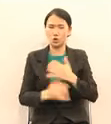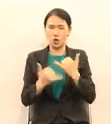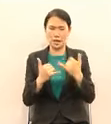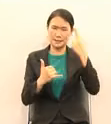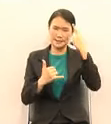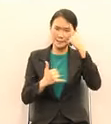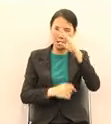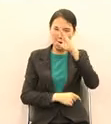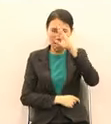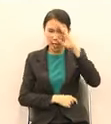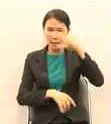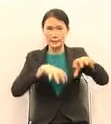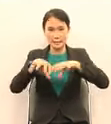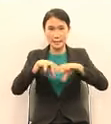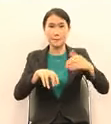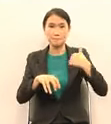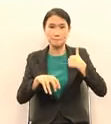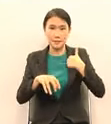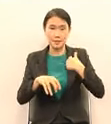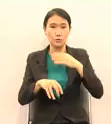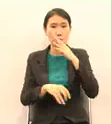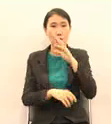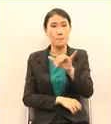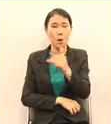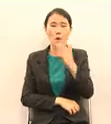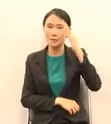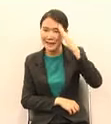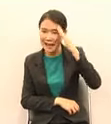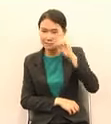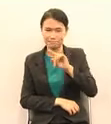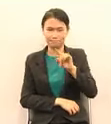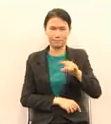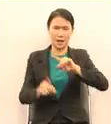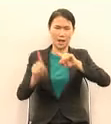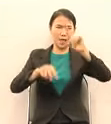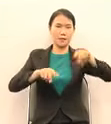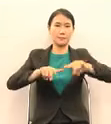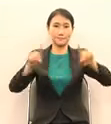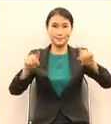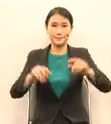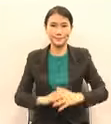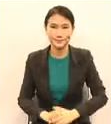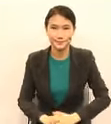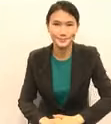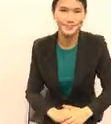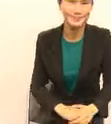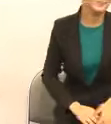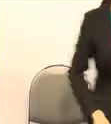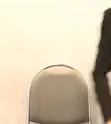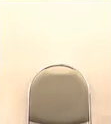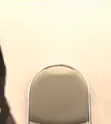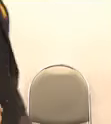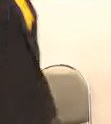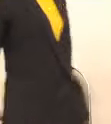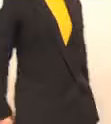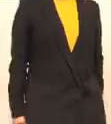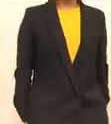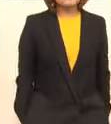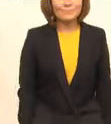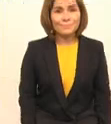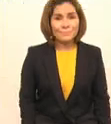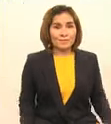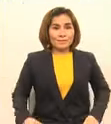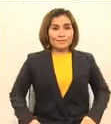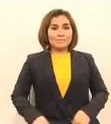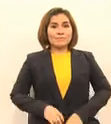ยู่กับการจัดการตรงนี้คงสื่อสารไปบางคนอาจจะทราบบางคนอาจจะยังไม่ทราบนะครับส่วนเรื่องการตรวจเลือดอันนี้เป็นมาตรฐ